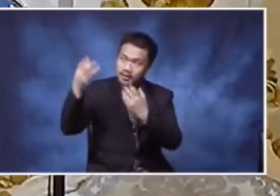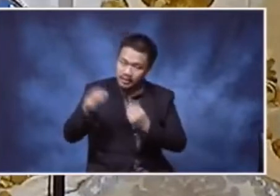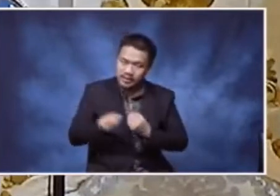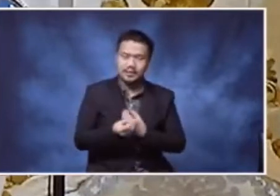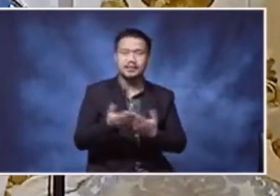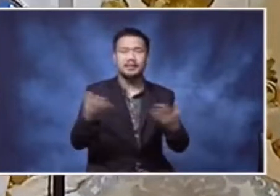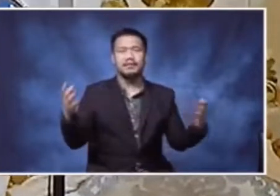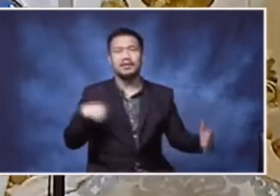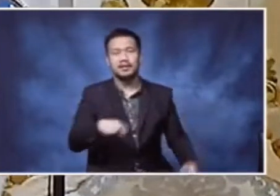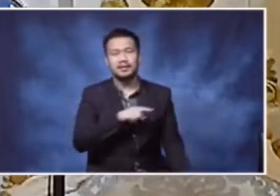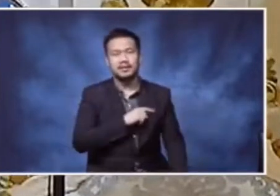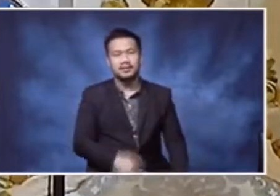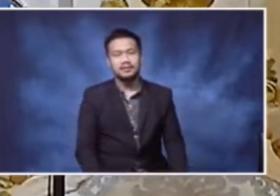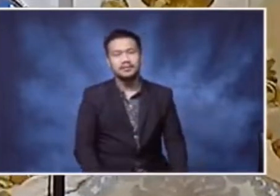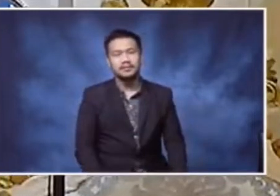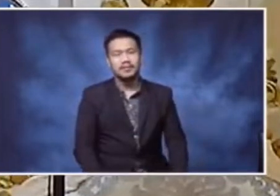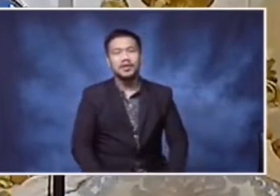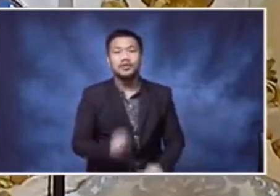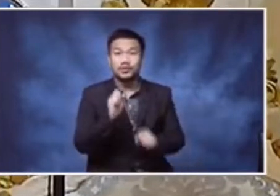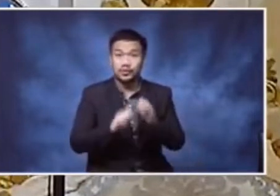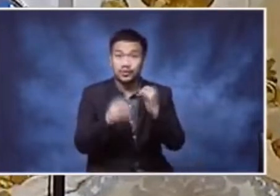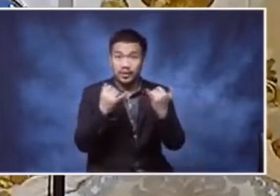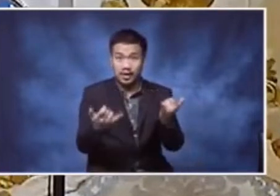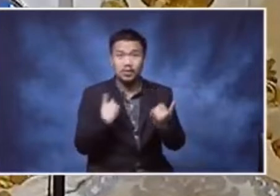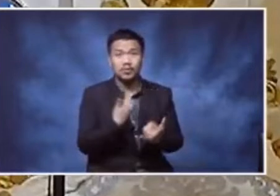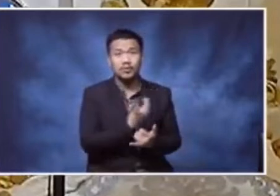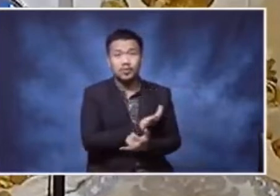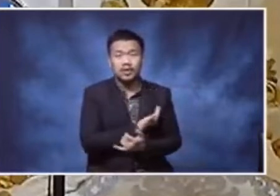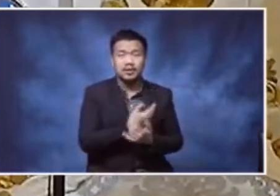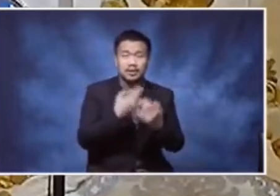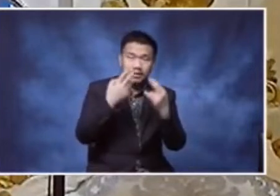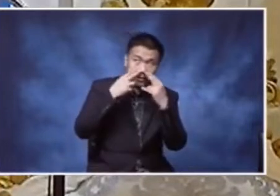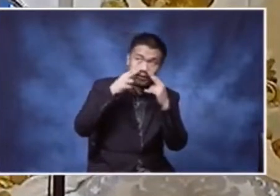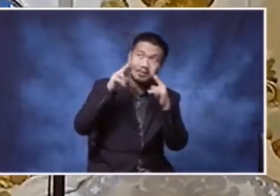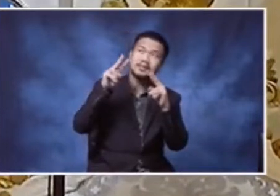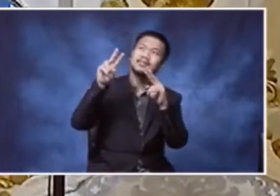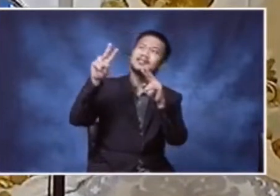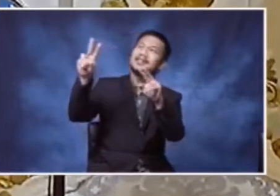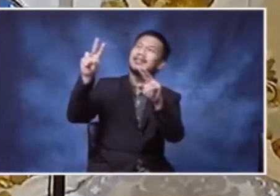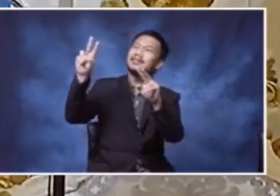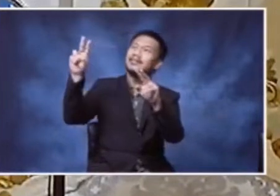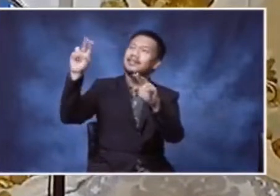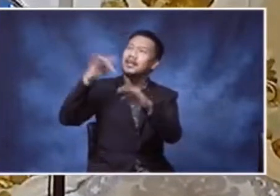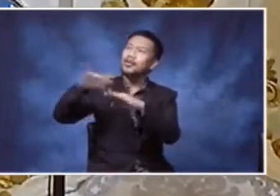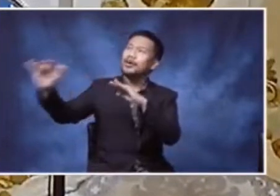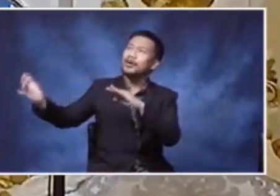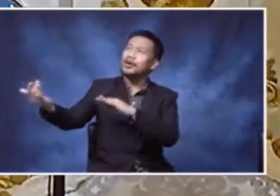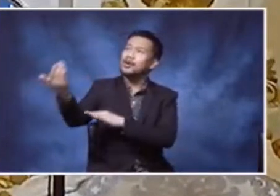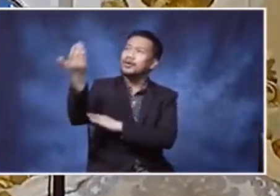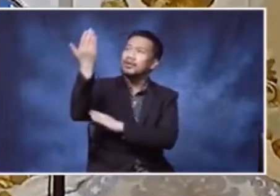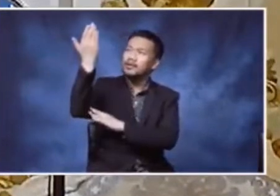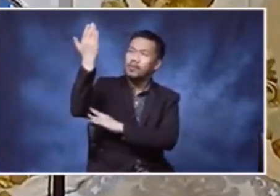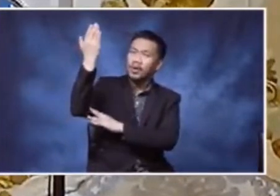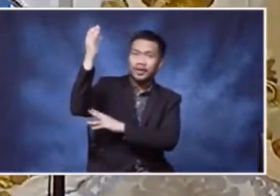atin. Kaya nga ngayon ay nagbubukang liwayway na. Doon dumadating na ang